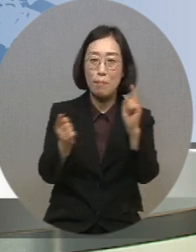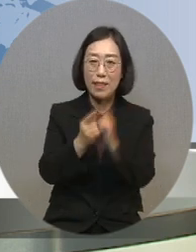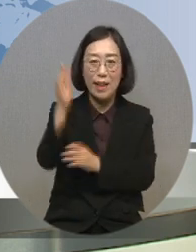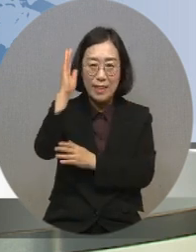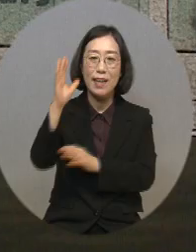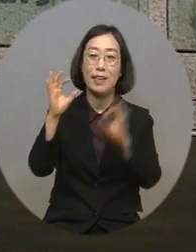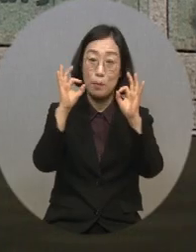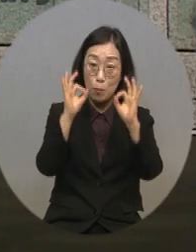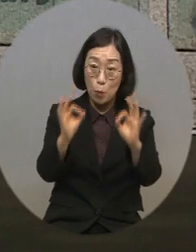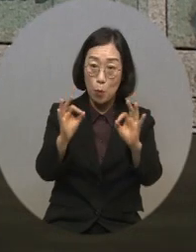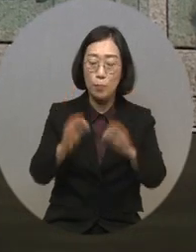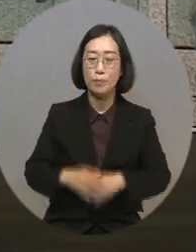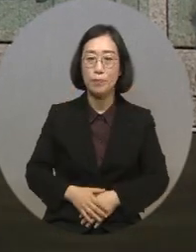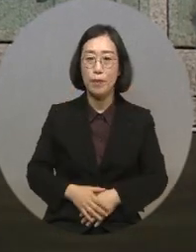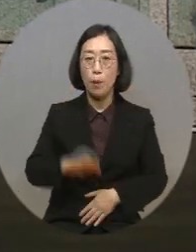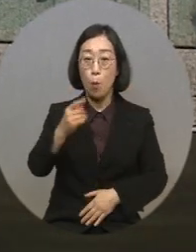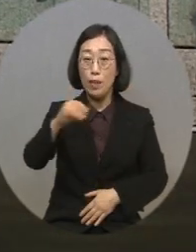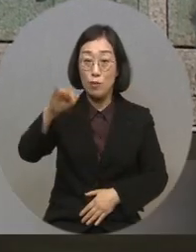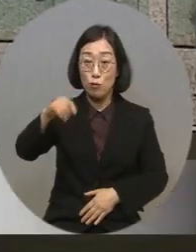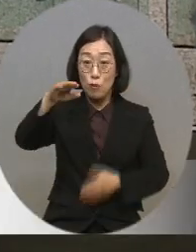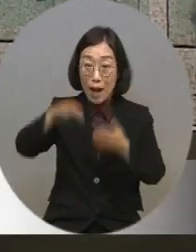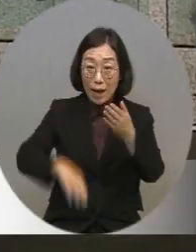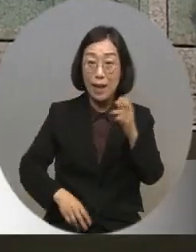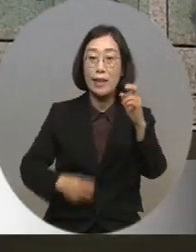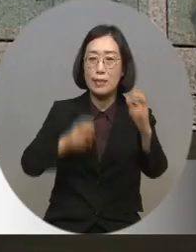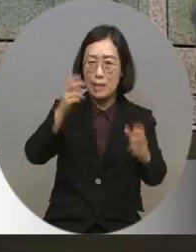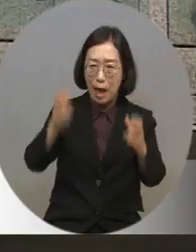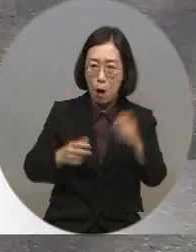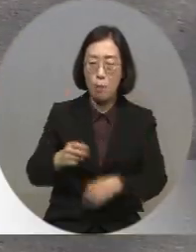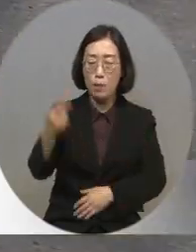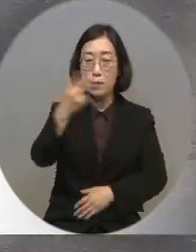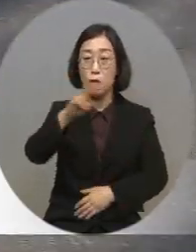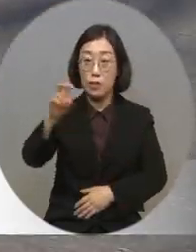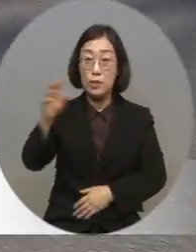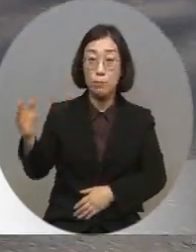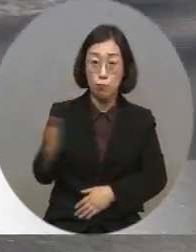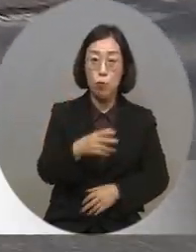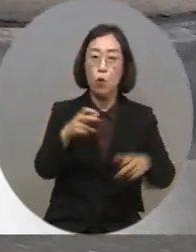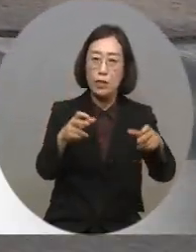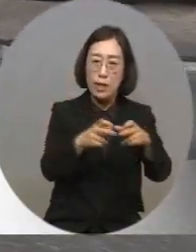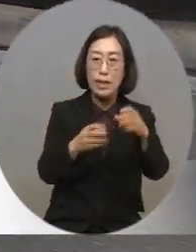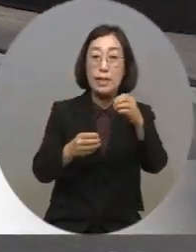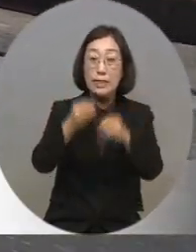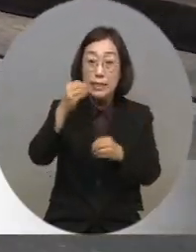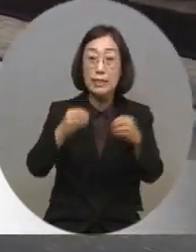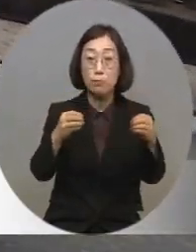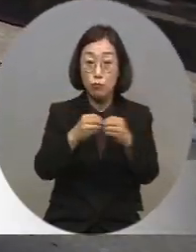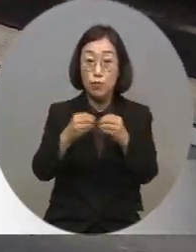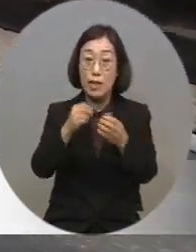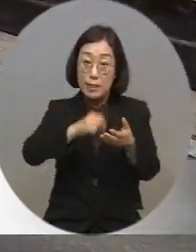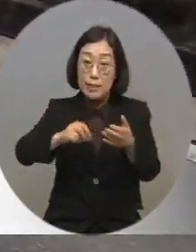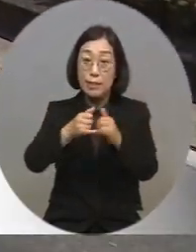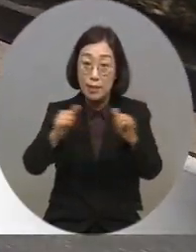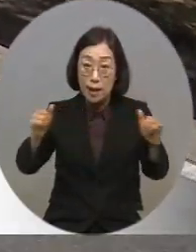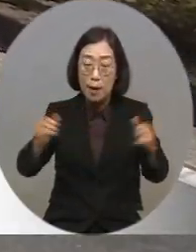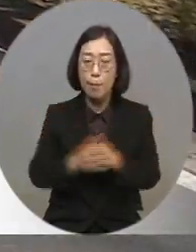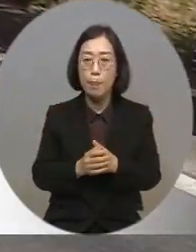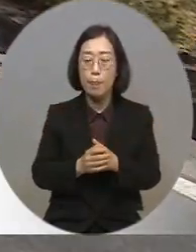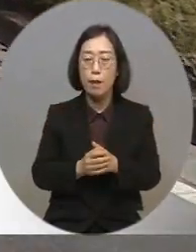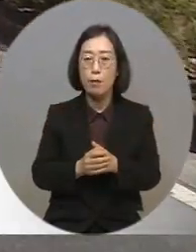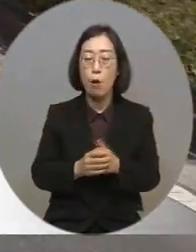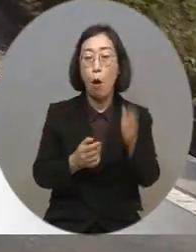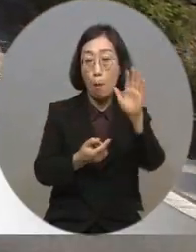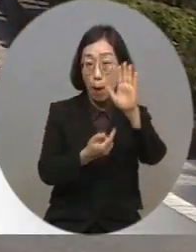만나봤습니다. 보리수아레 사업은 2020년부터 장애 시인들의 작품 활동을 알리고 작가로 성장할 수